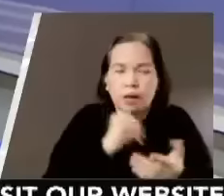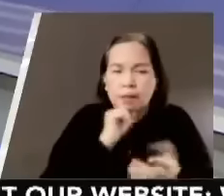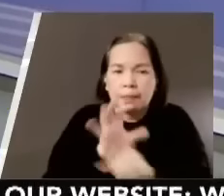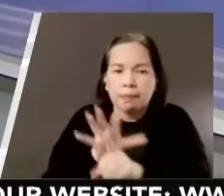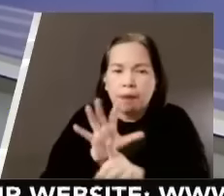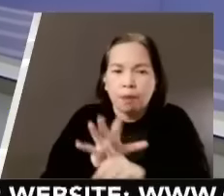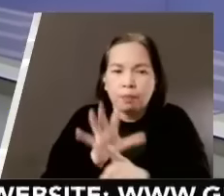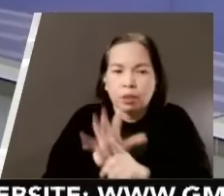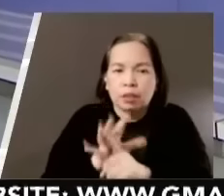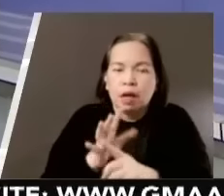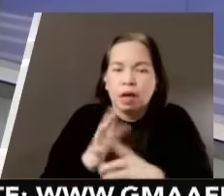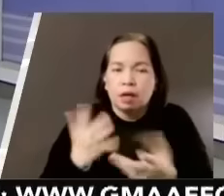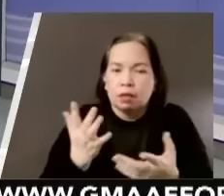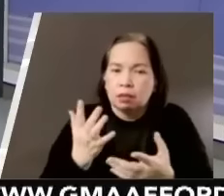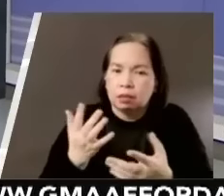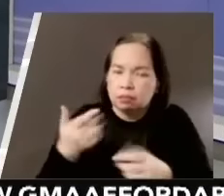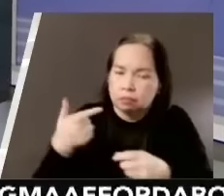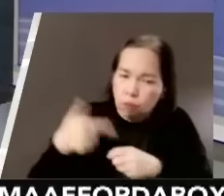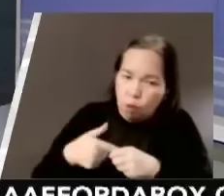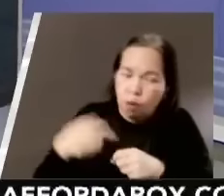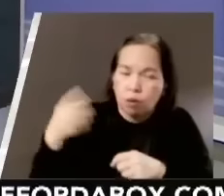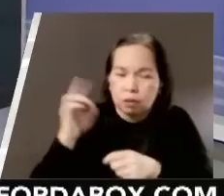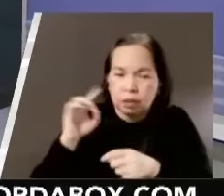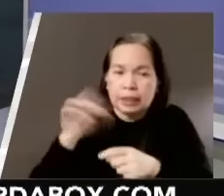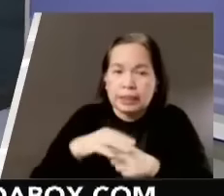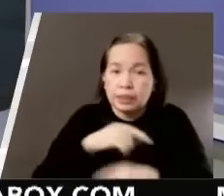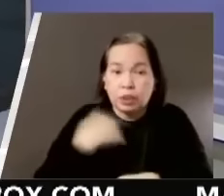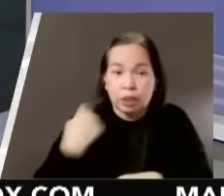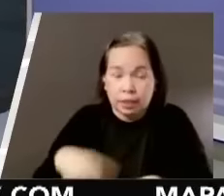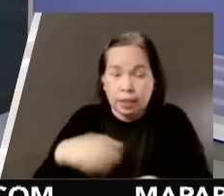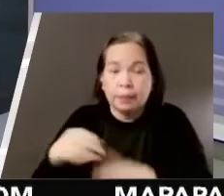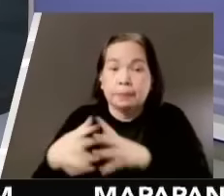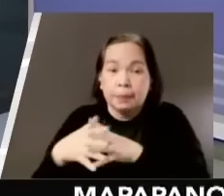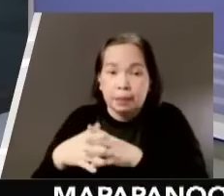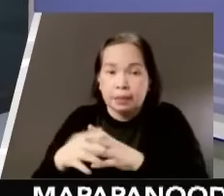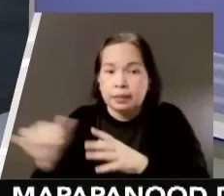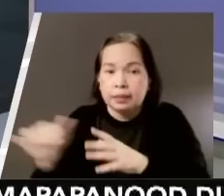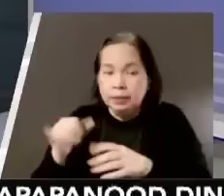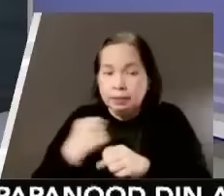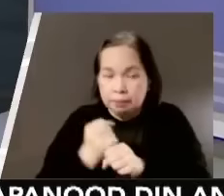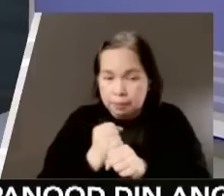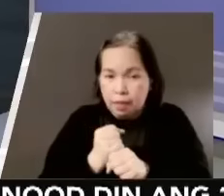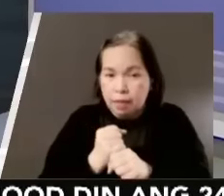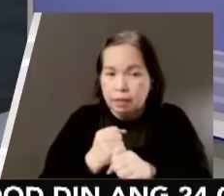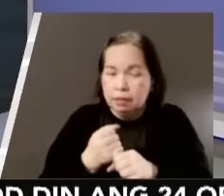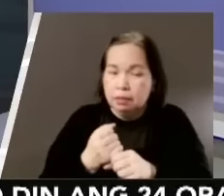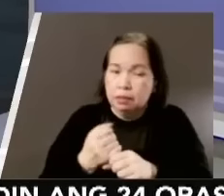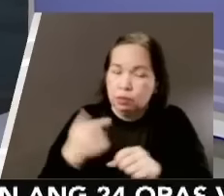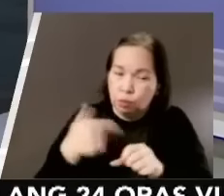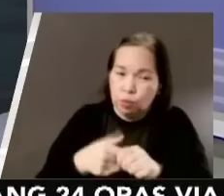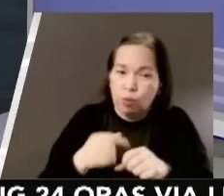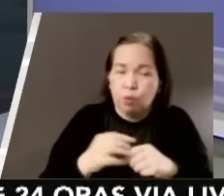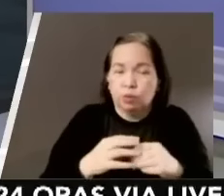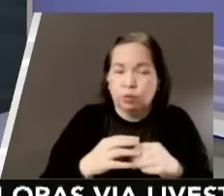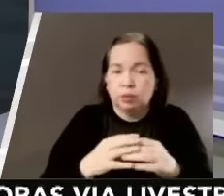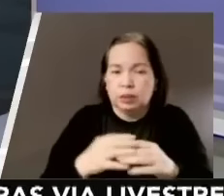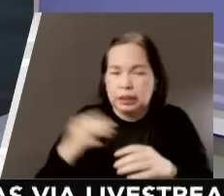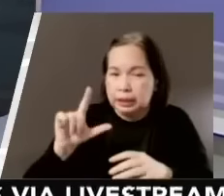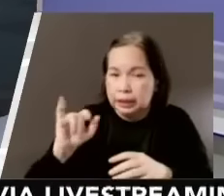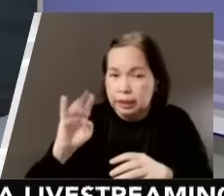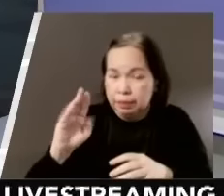Amerika. Gayun din ang dagdag produksyon ng langis sa Libya at ang plano para riyan ng OPEC Plus countries sa